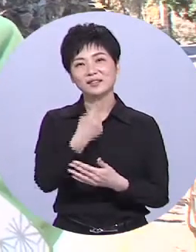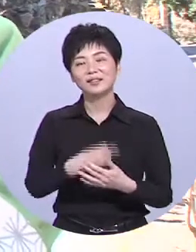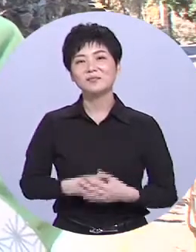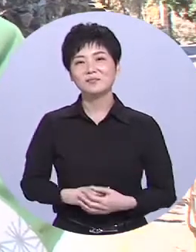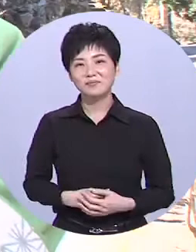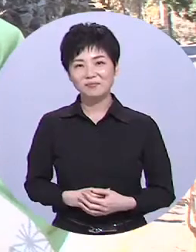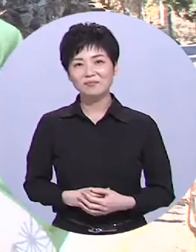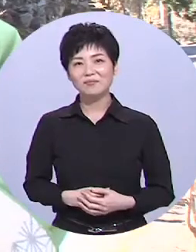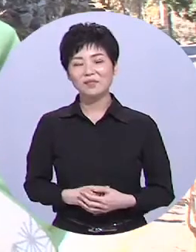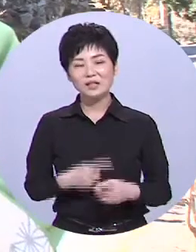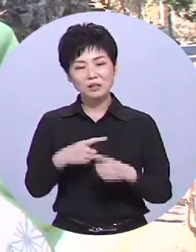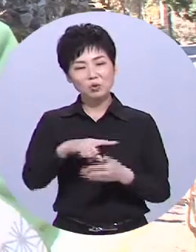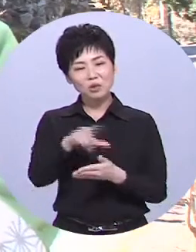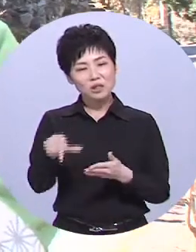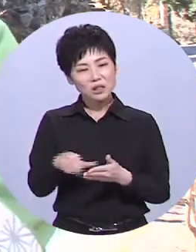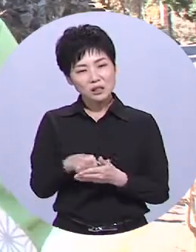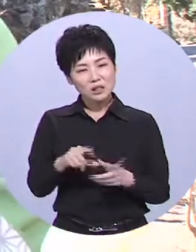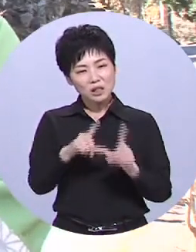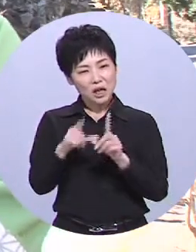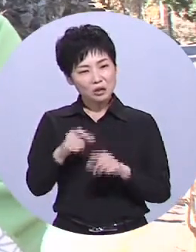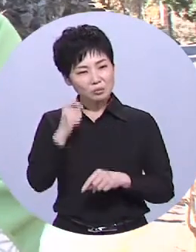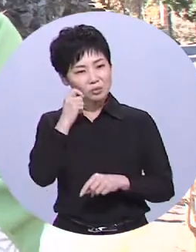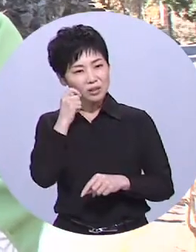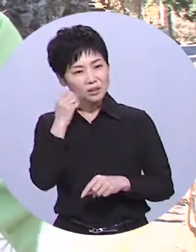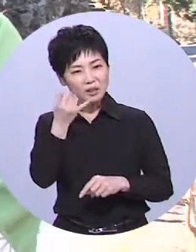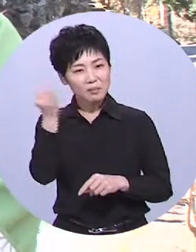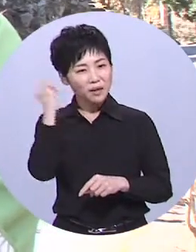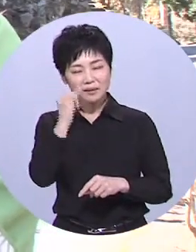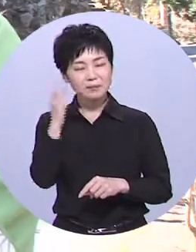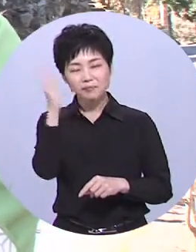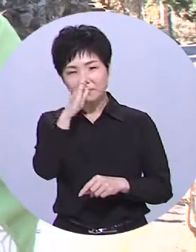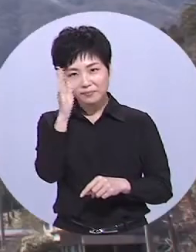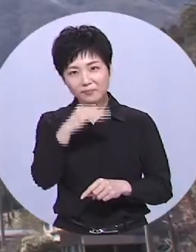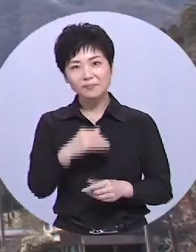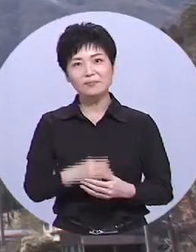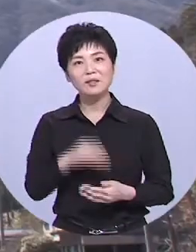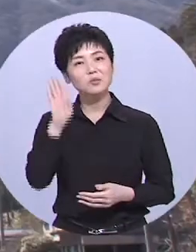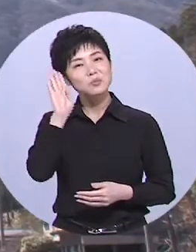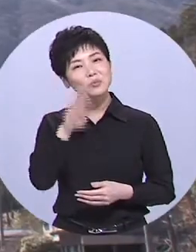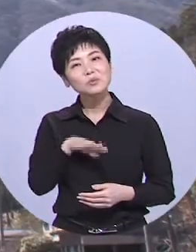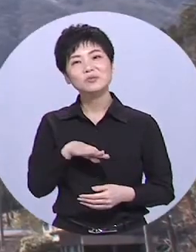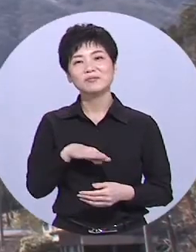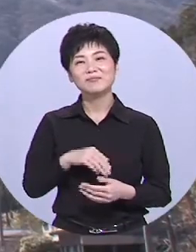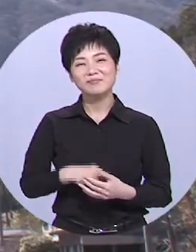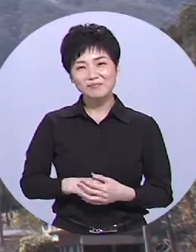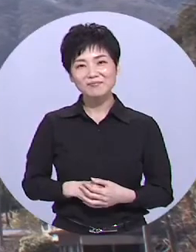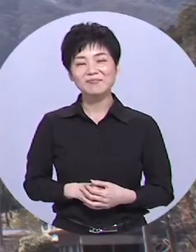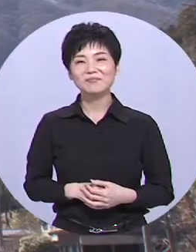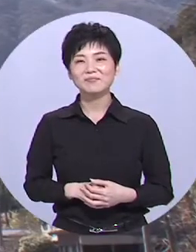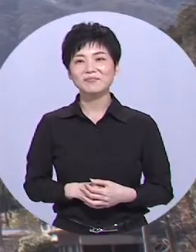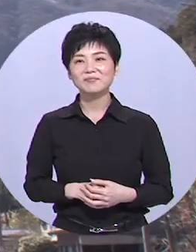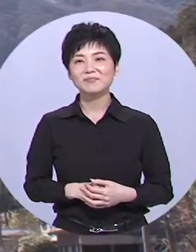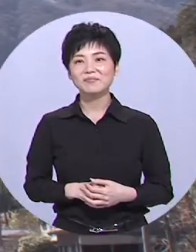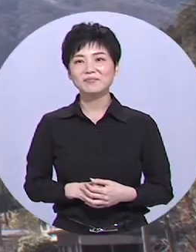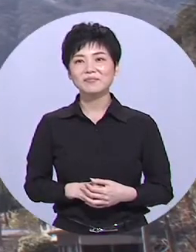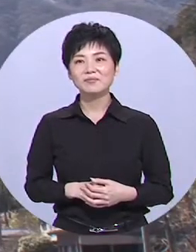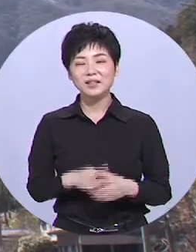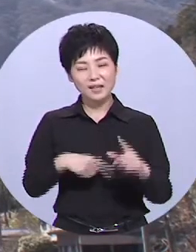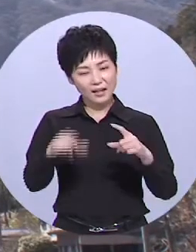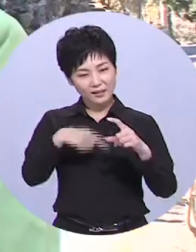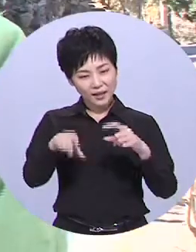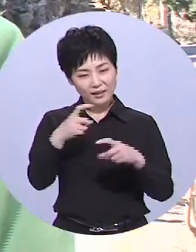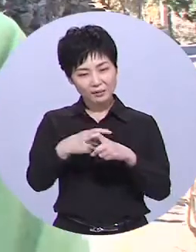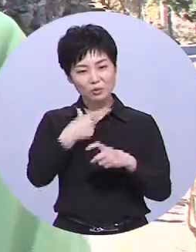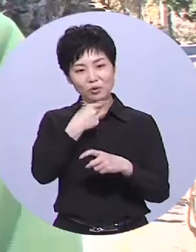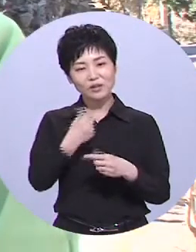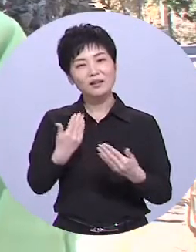秩父って入りづらいよね、生活しづらいよねって思ってほしくないので、秩父が好きで来たその人たちがもっと好きになってほ